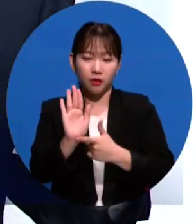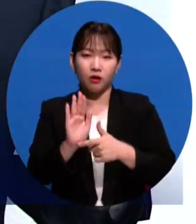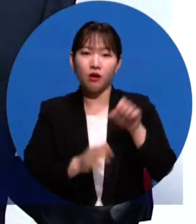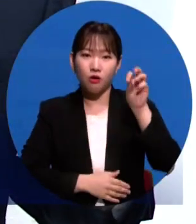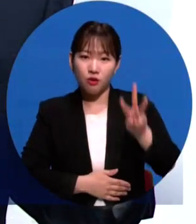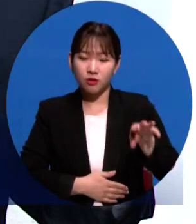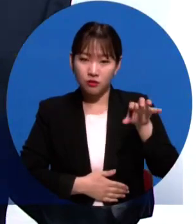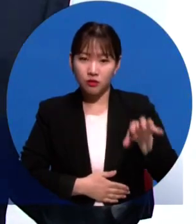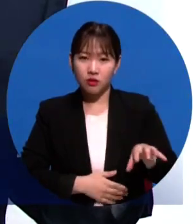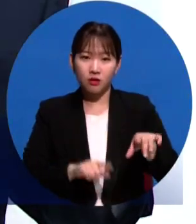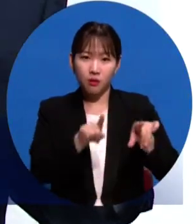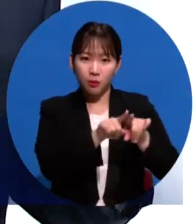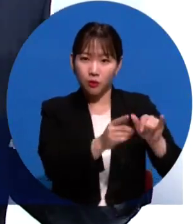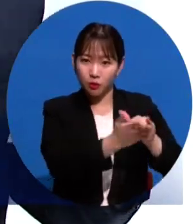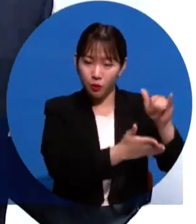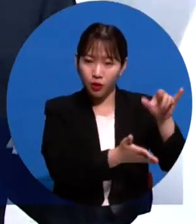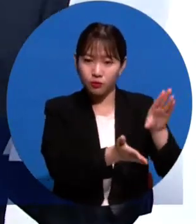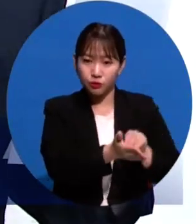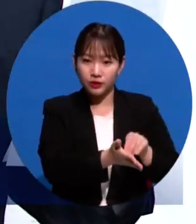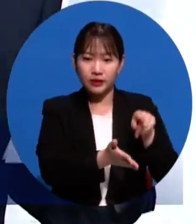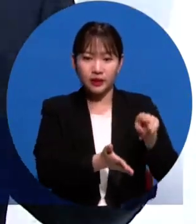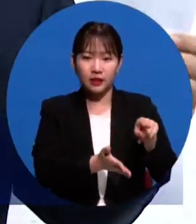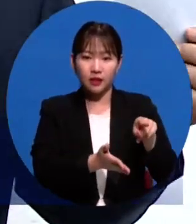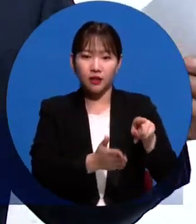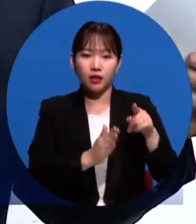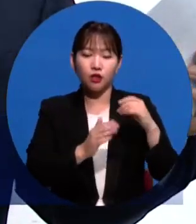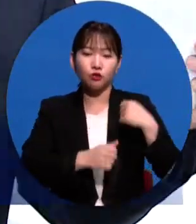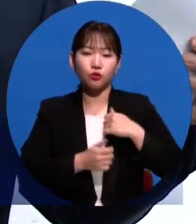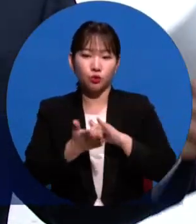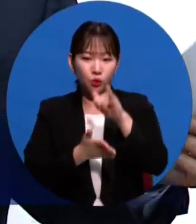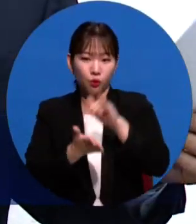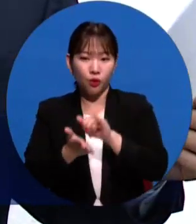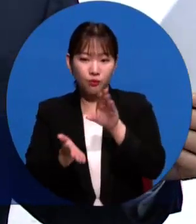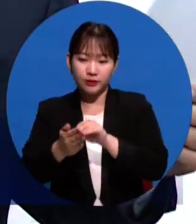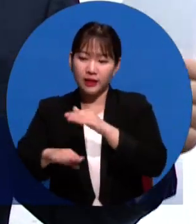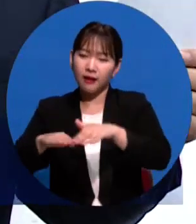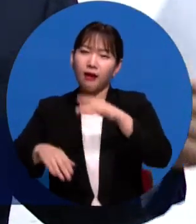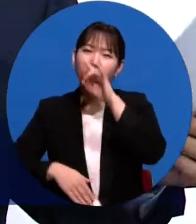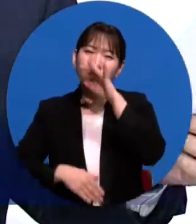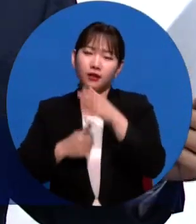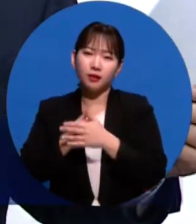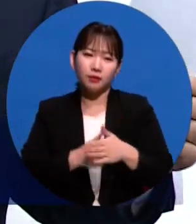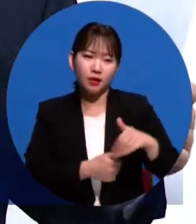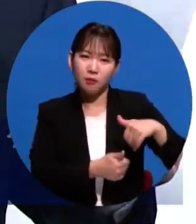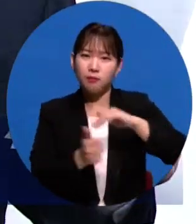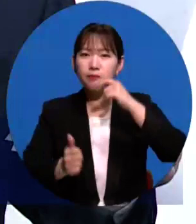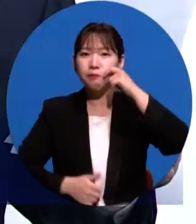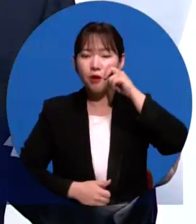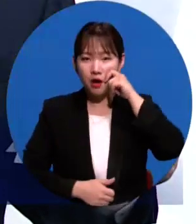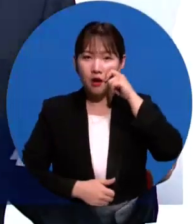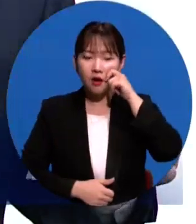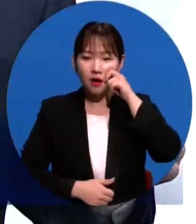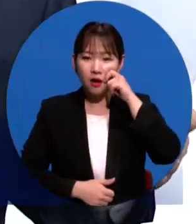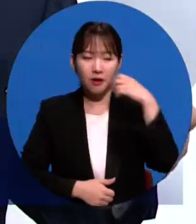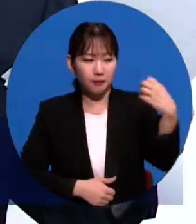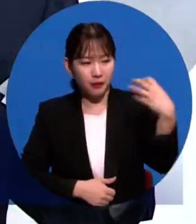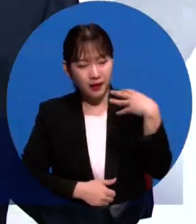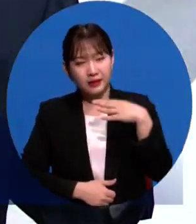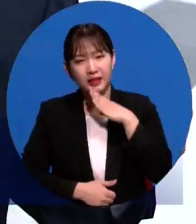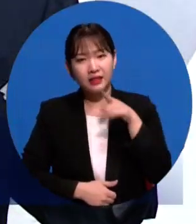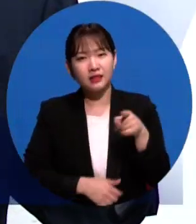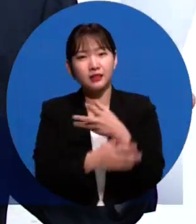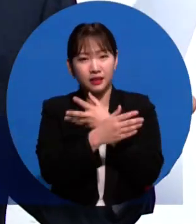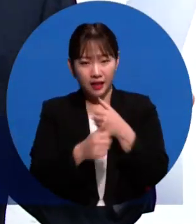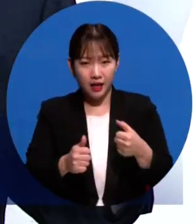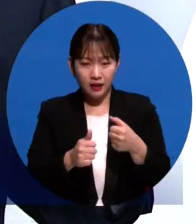광주에서 민간공항 문제를 공공항 문제 해결이 안 되기 때문에 보낼 수 없다. 이렇게 해서 사실상 그